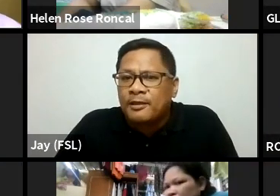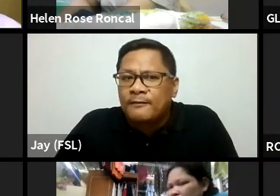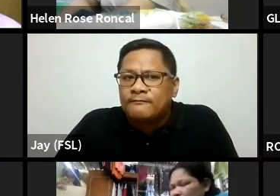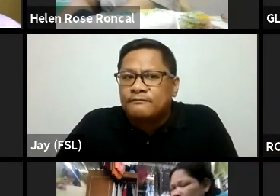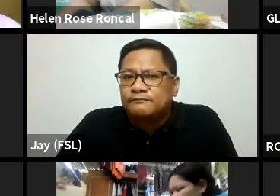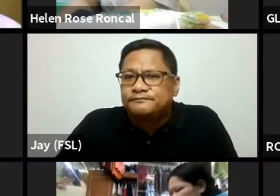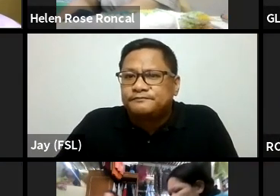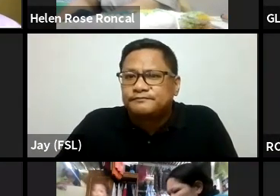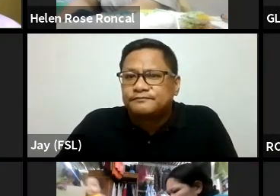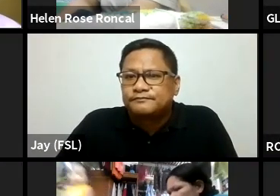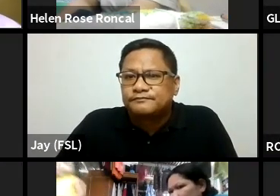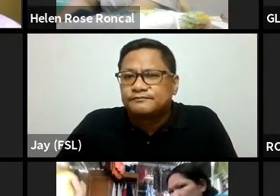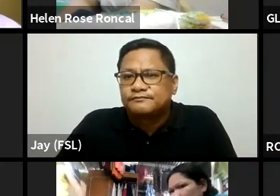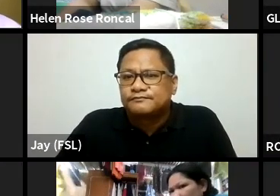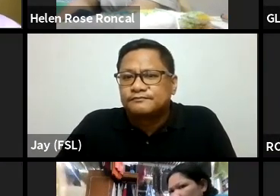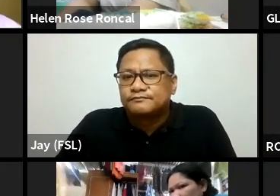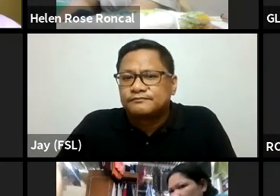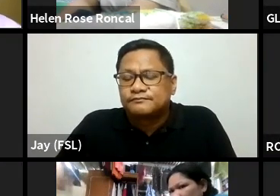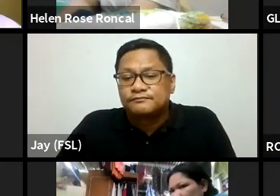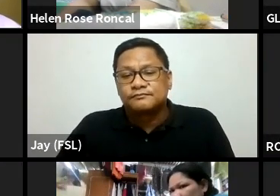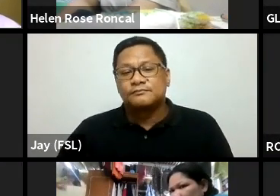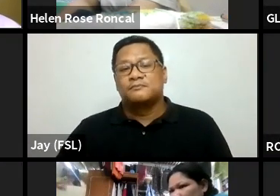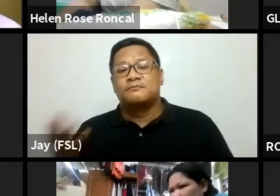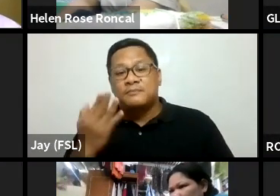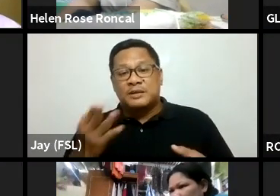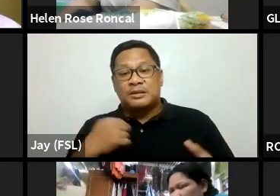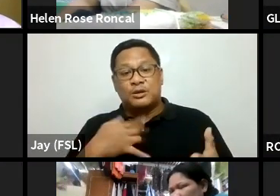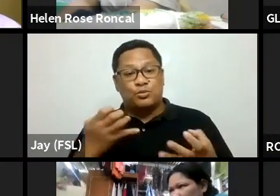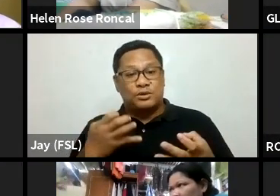Ano na rin po ako, ang gusto ko siguro,